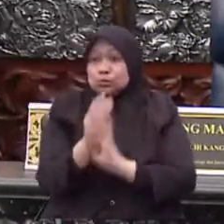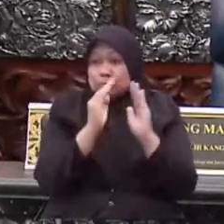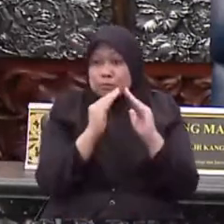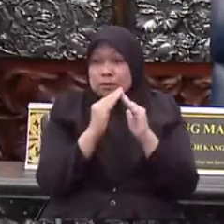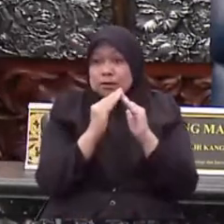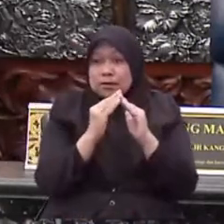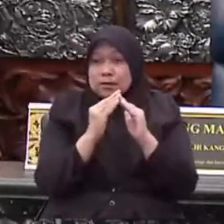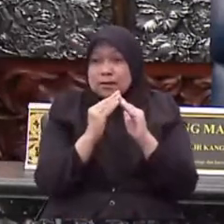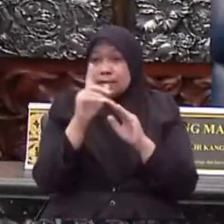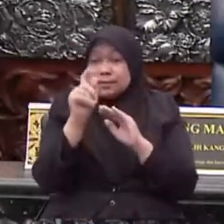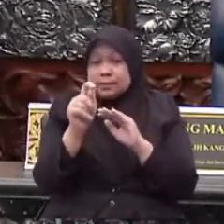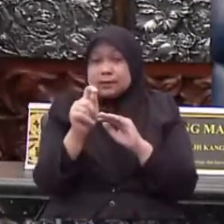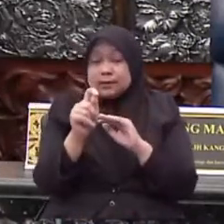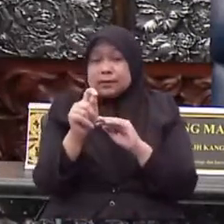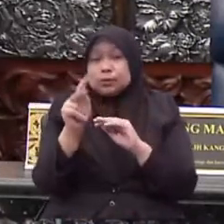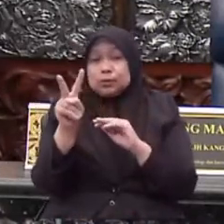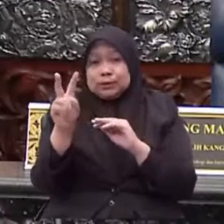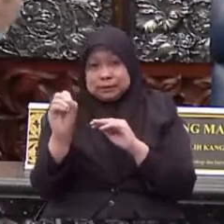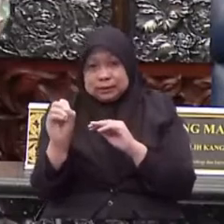kalau